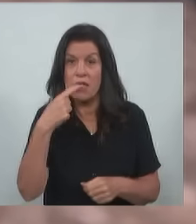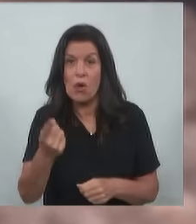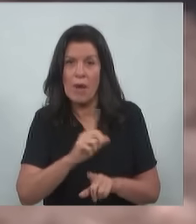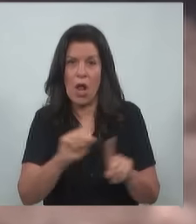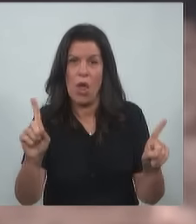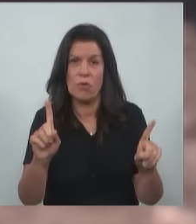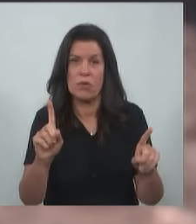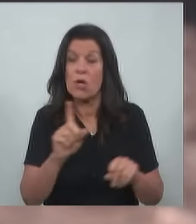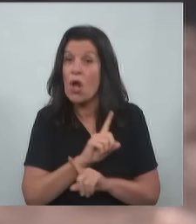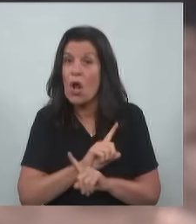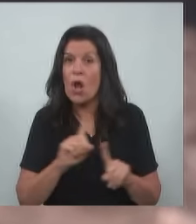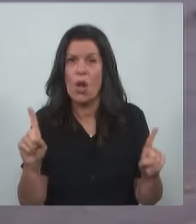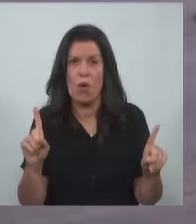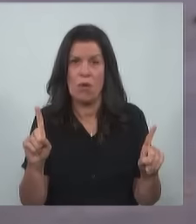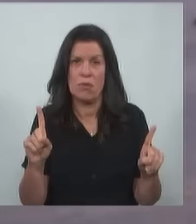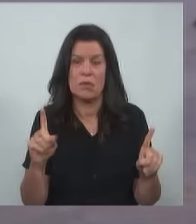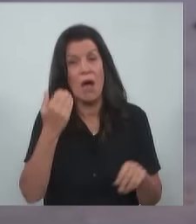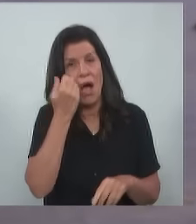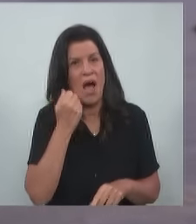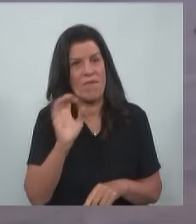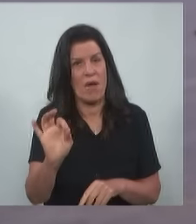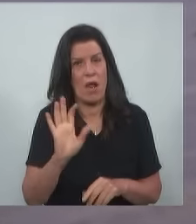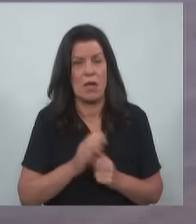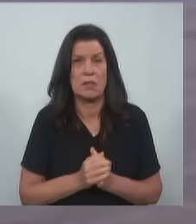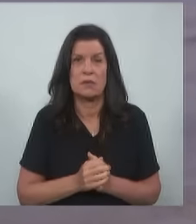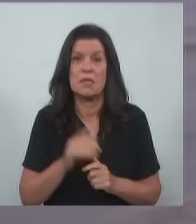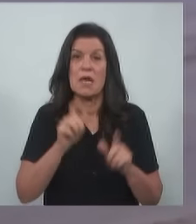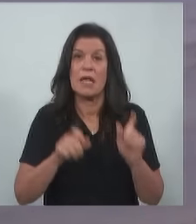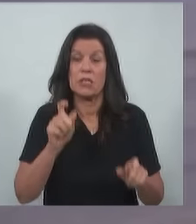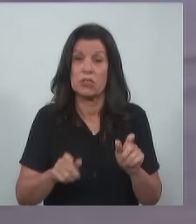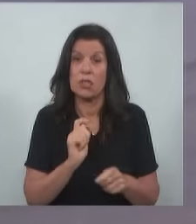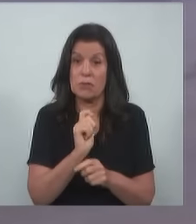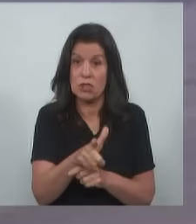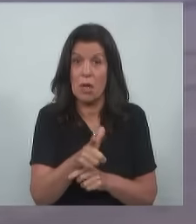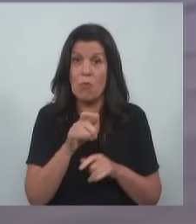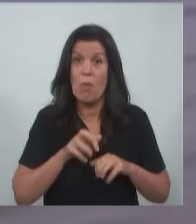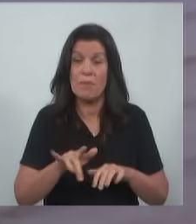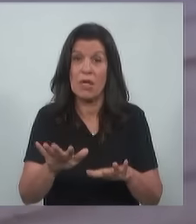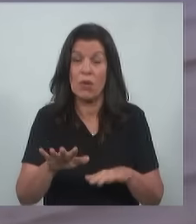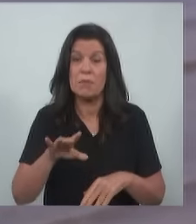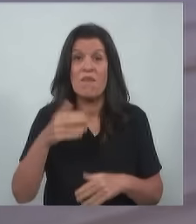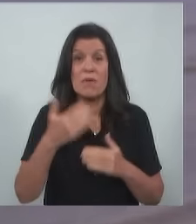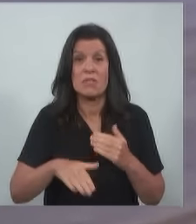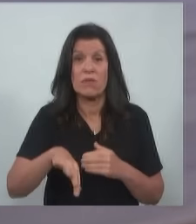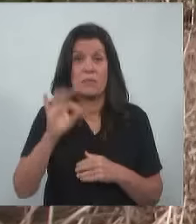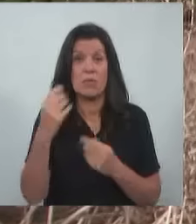כי אתה שם את כספך על קרן הצבי. אנשים ישלמו מיליונים וימצאו את עצמם מקרקע שאי אפשר לבנות עליה שום